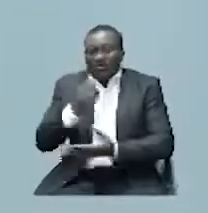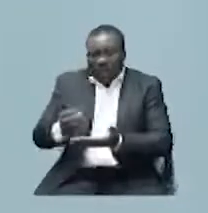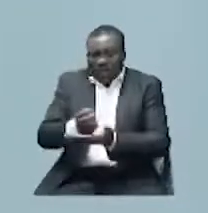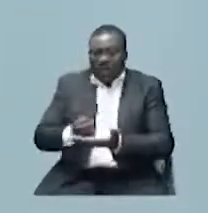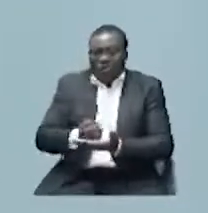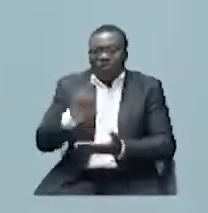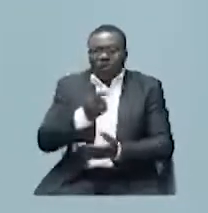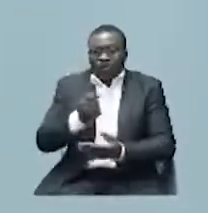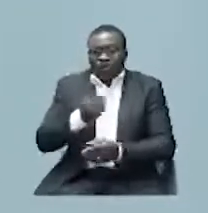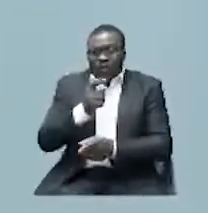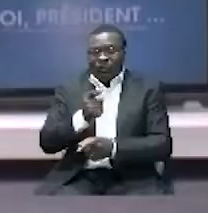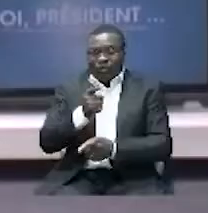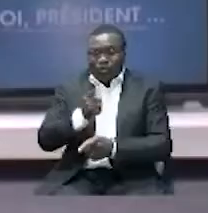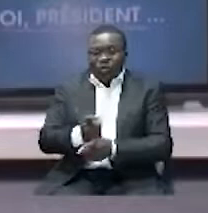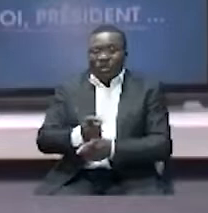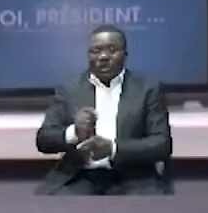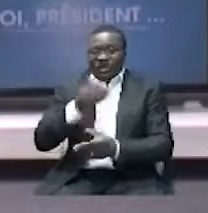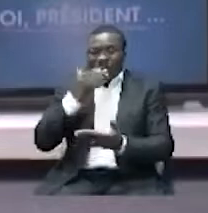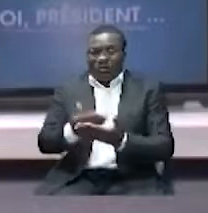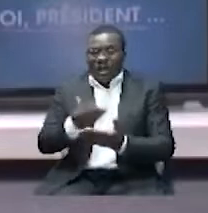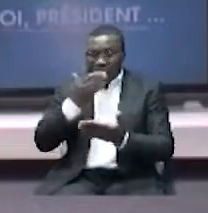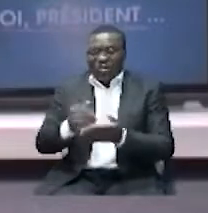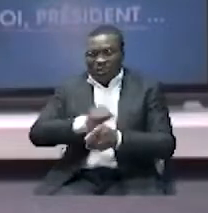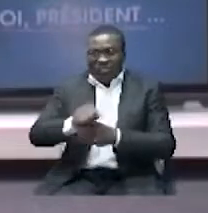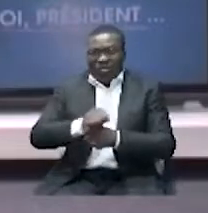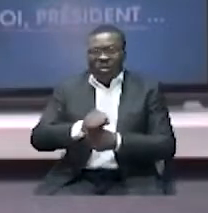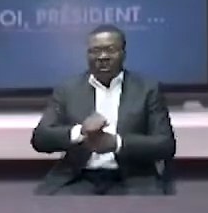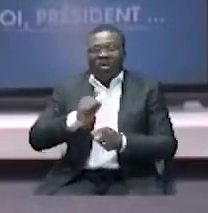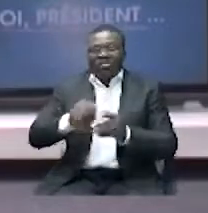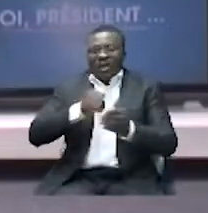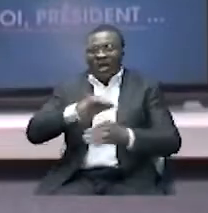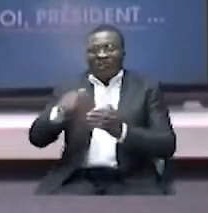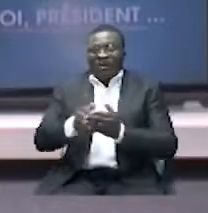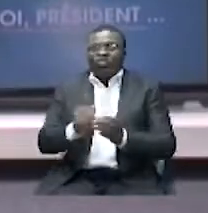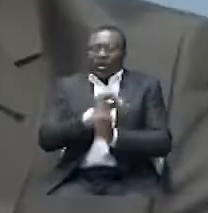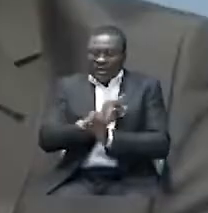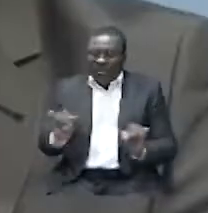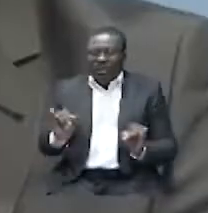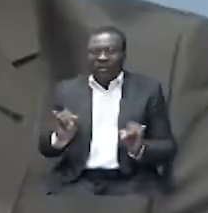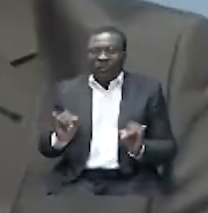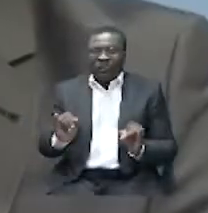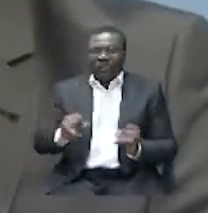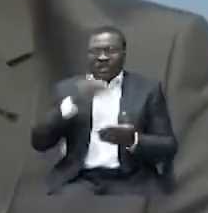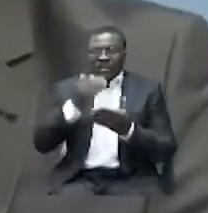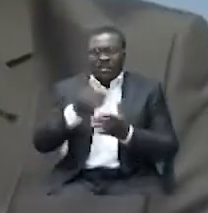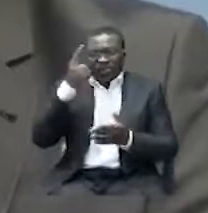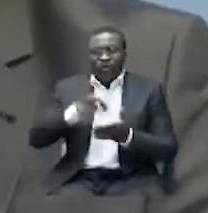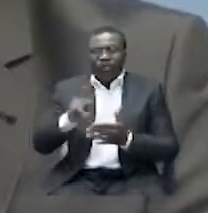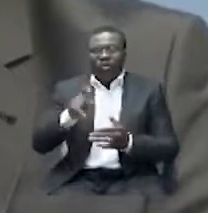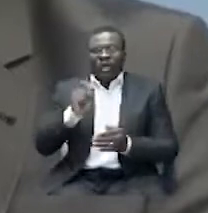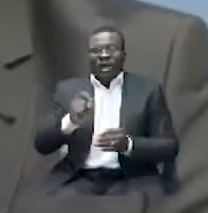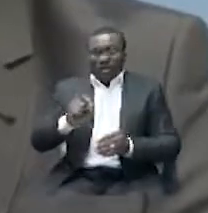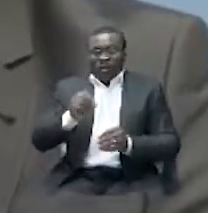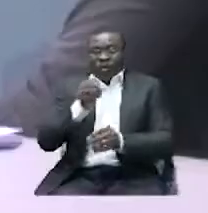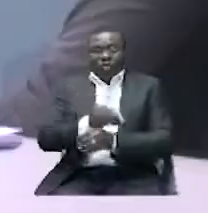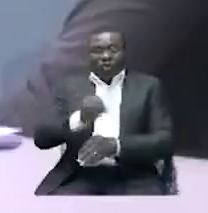que nous ayons une justice crédible, bien formée, mais avant tout une justice indépendante. C'est bien pour cela que le Conseil supérieur de